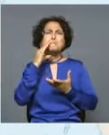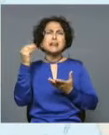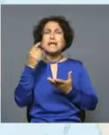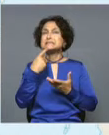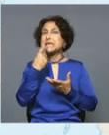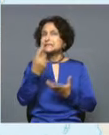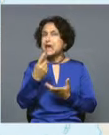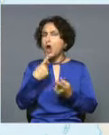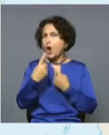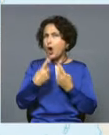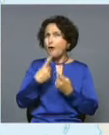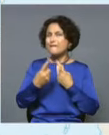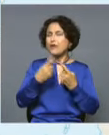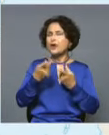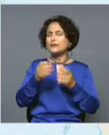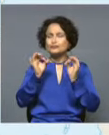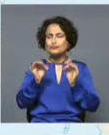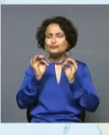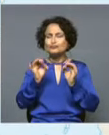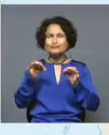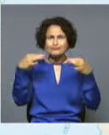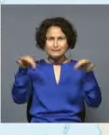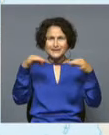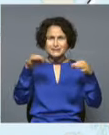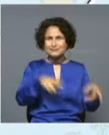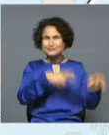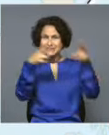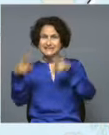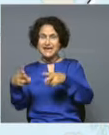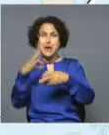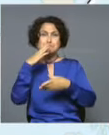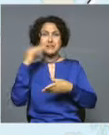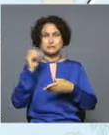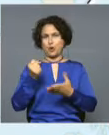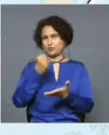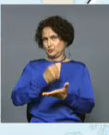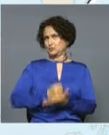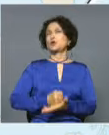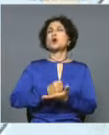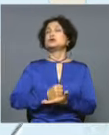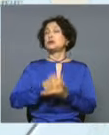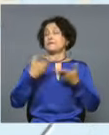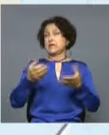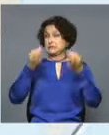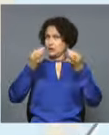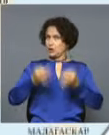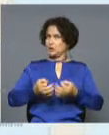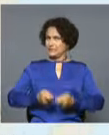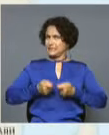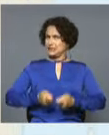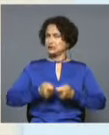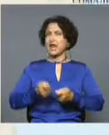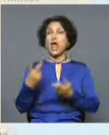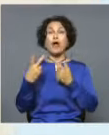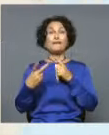която току-що се преселила. Разбира се, че български език е много по-устойчив, много по-сериозно се държи. При